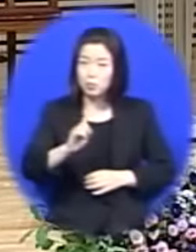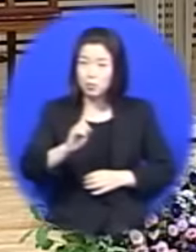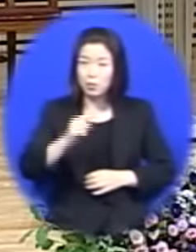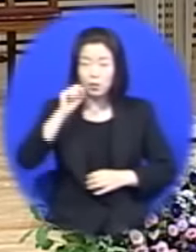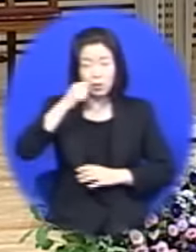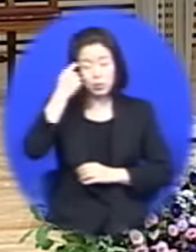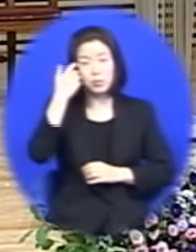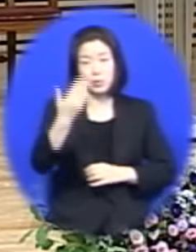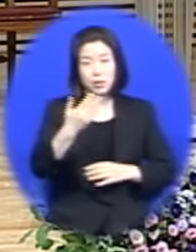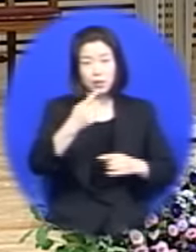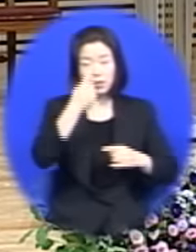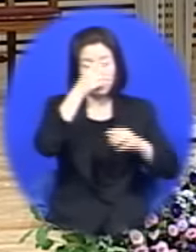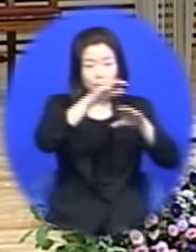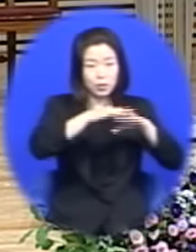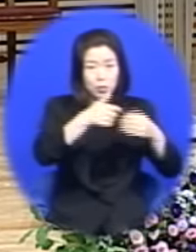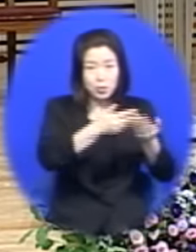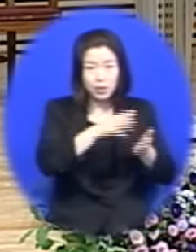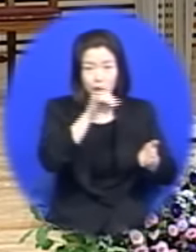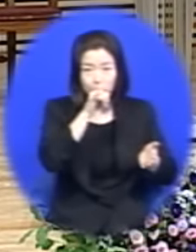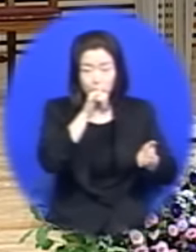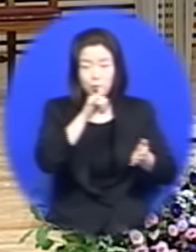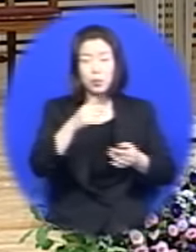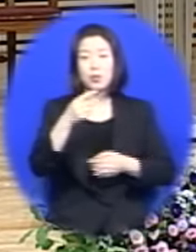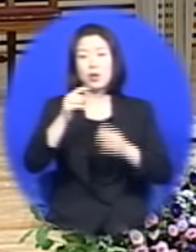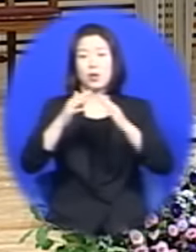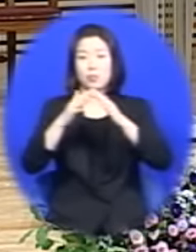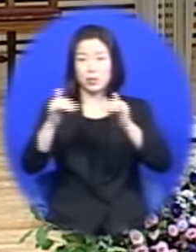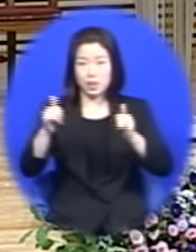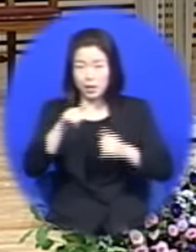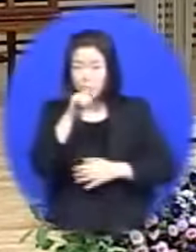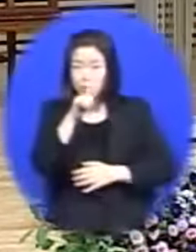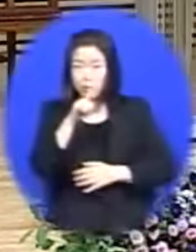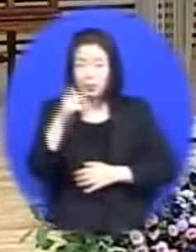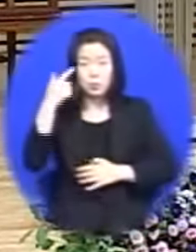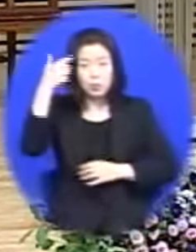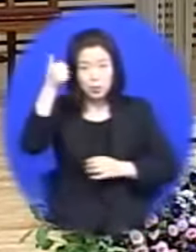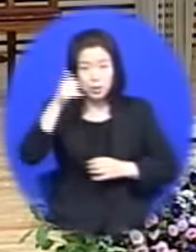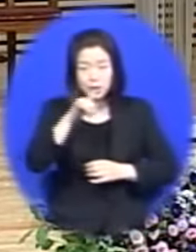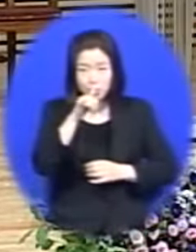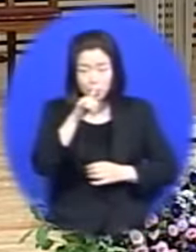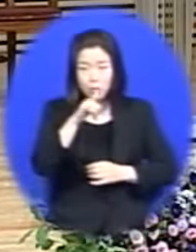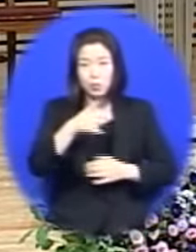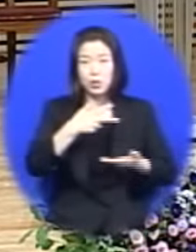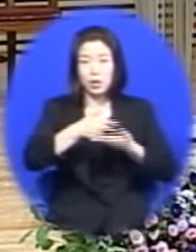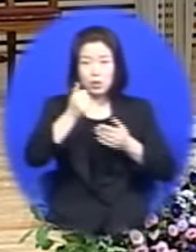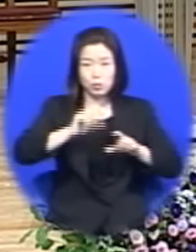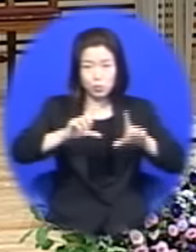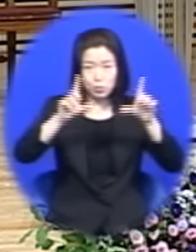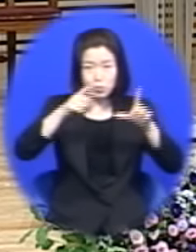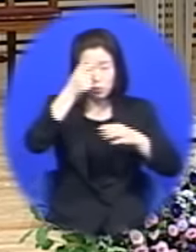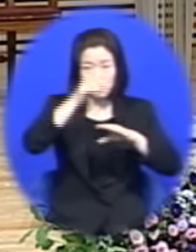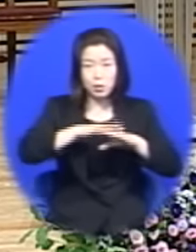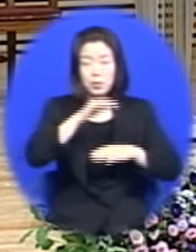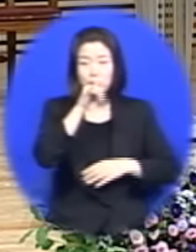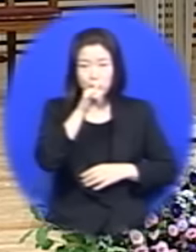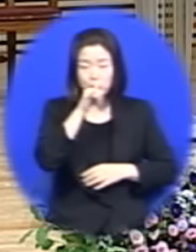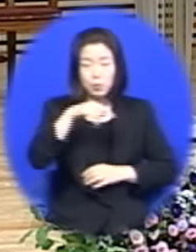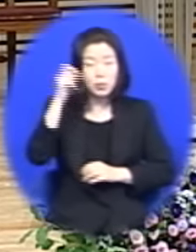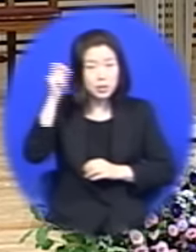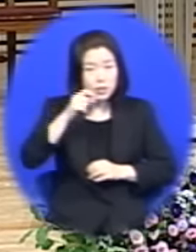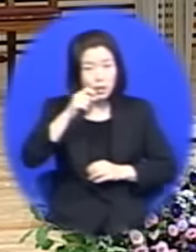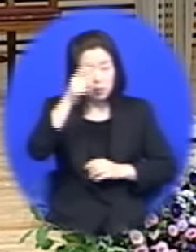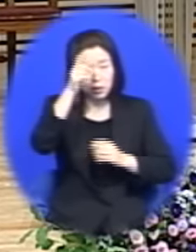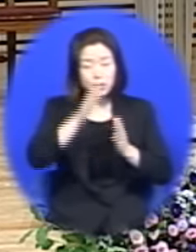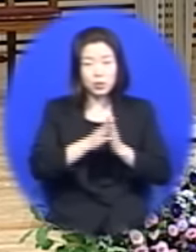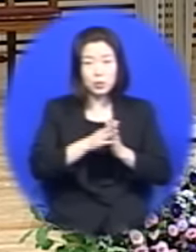있고, 교인 있고, 담임 목사님 계시고, 또 주일 예배 늘 드리고, 새벽 기도에 모이고, 뭐 그러면